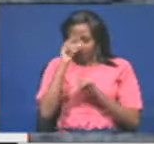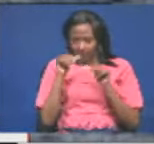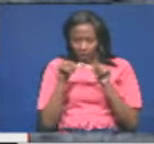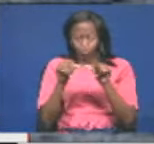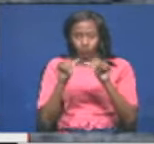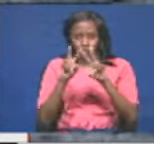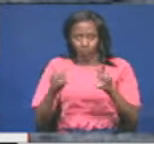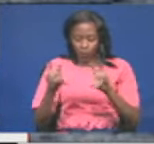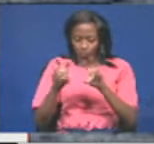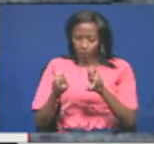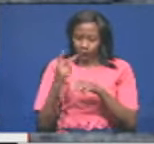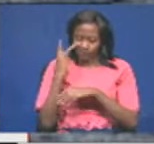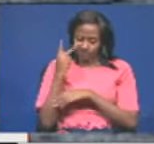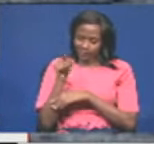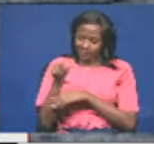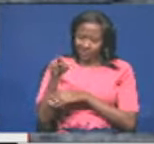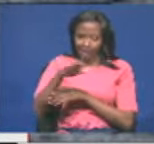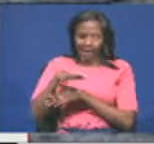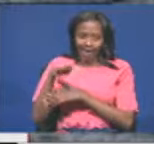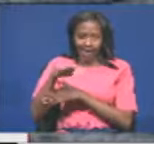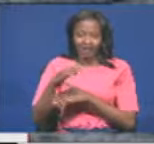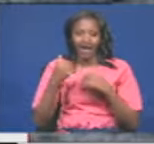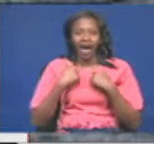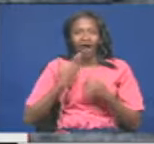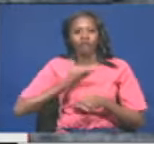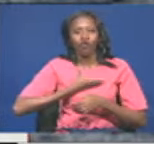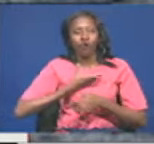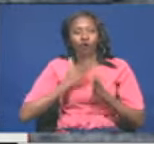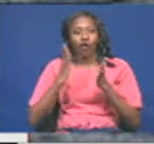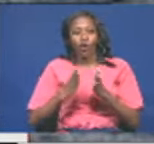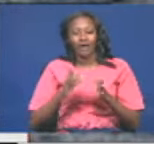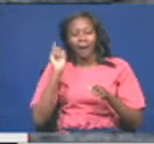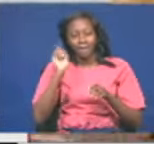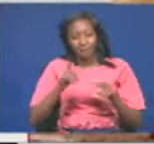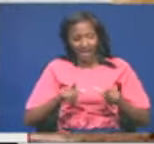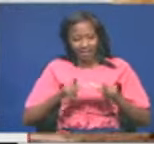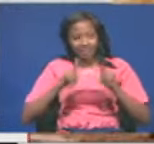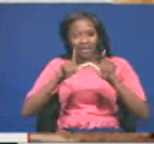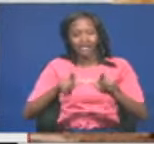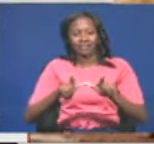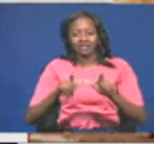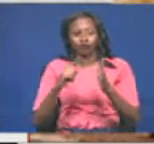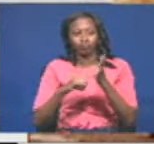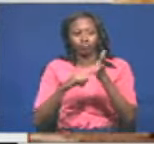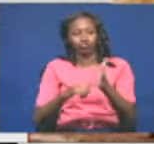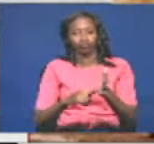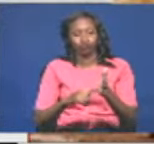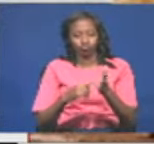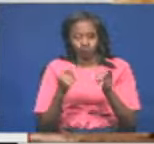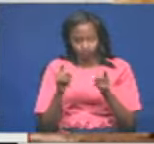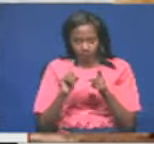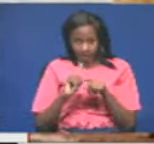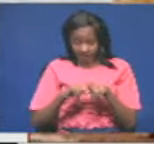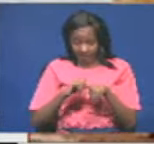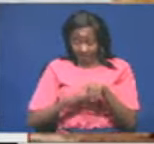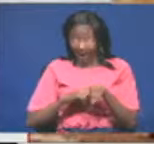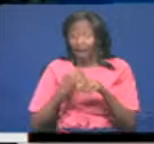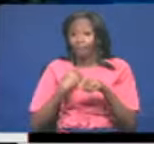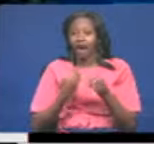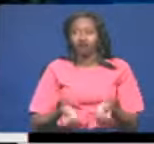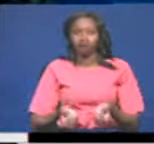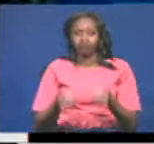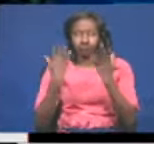area because we have the owner has to produce the documentations for the plant. Wakati wa mlipuko huo, mmiliki wa kituo